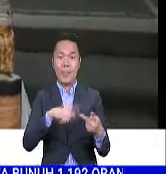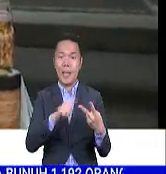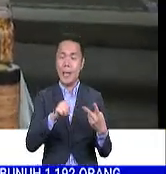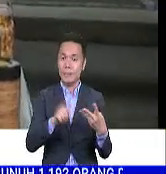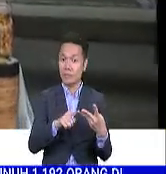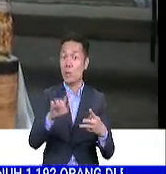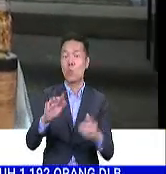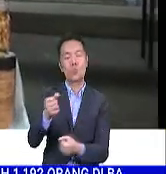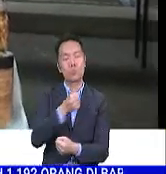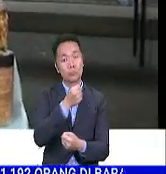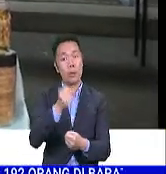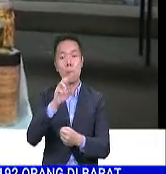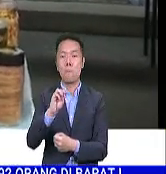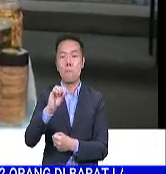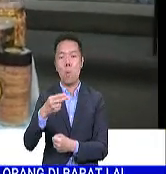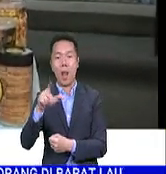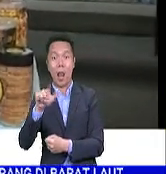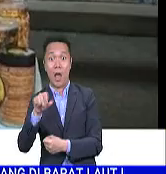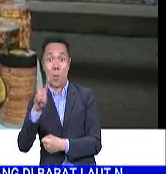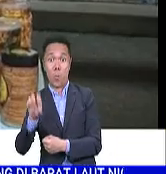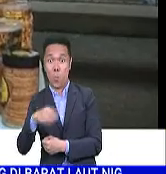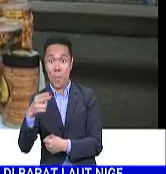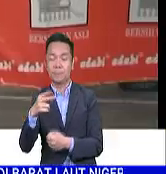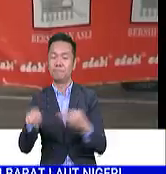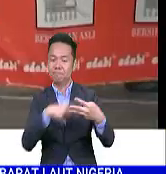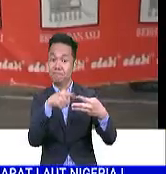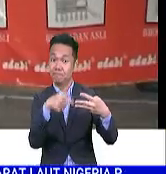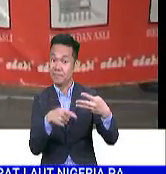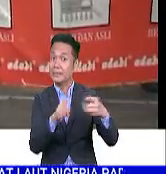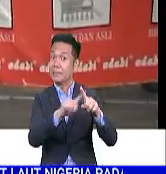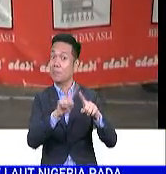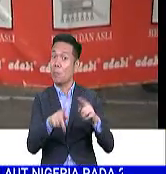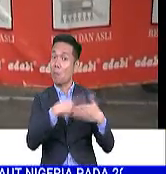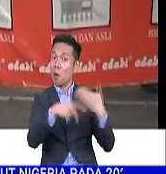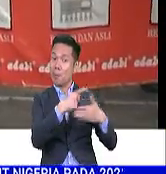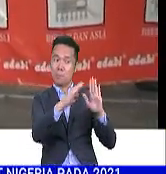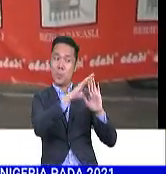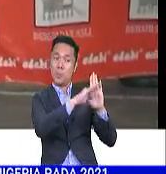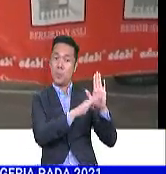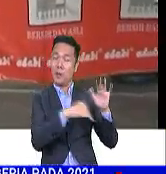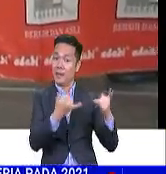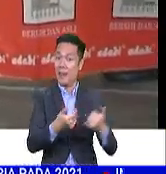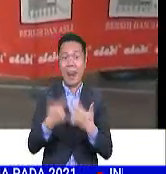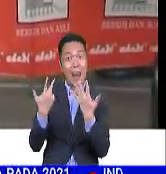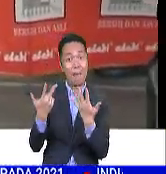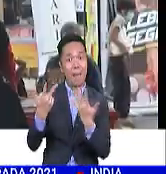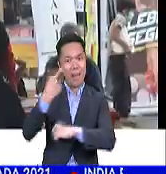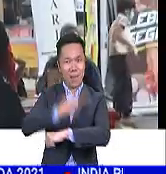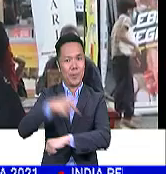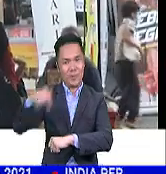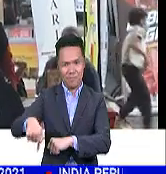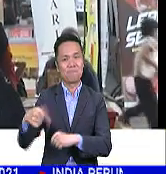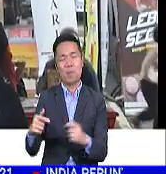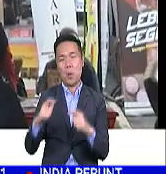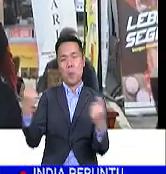Laweh yang mana yang kita laksanakan sepanjang 8 hari kita berkampung di Bandar Pusat Jengka ini